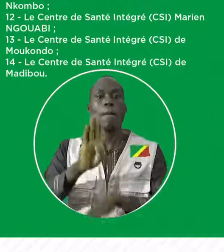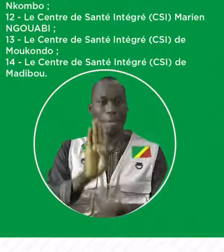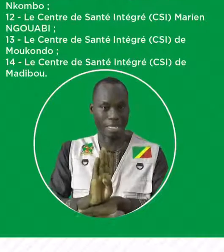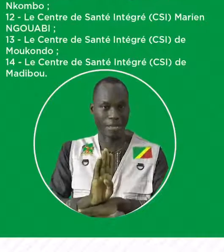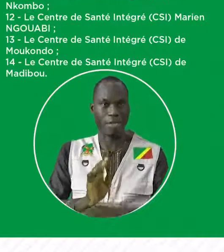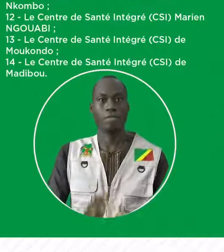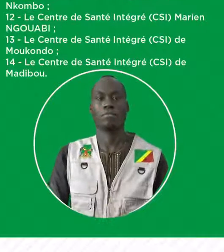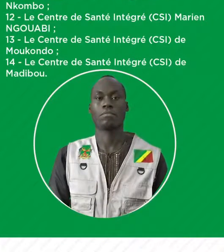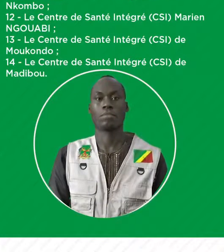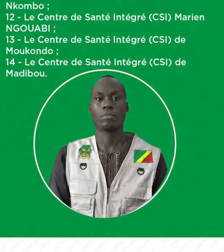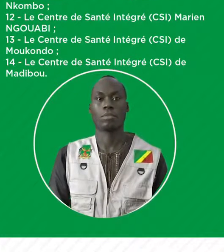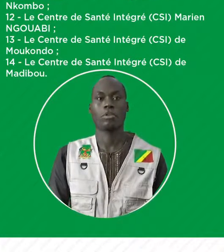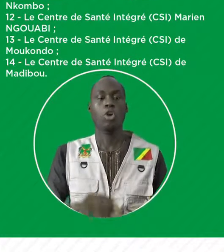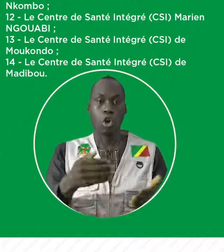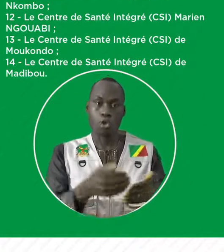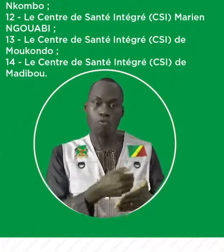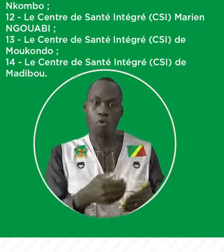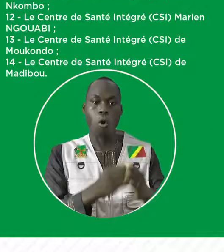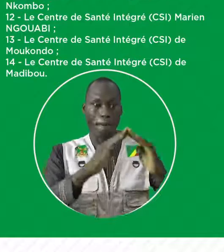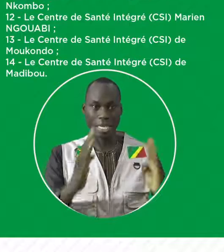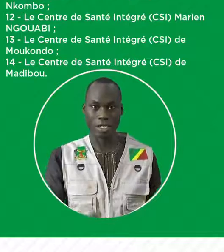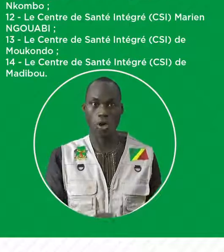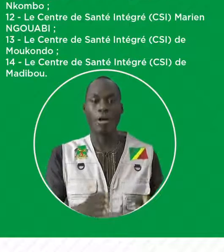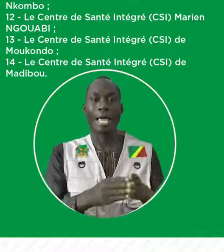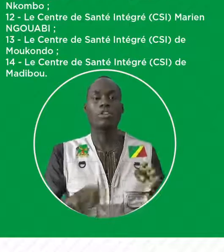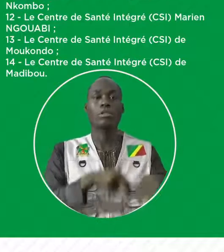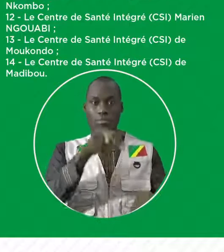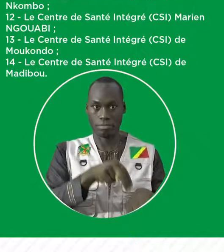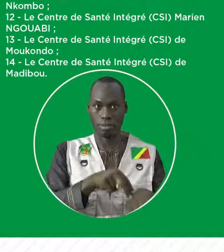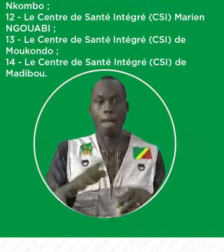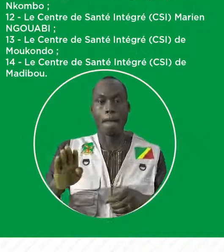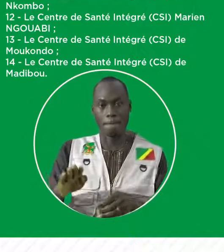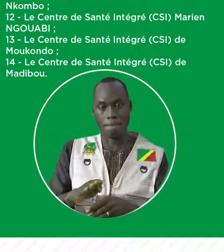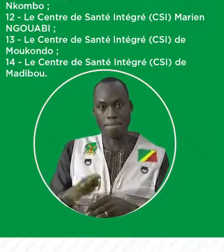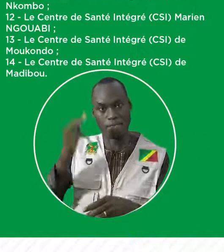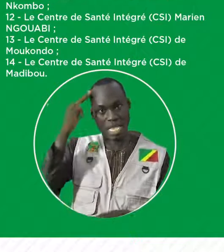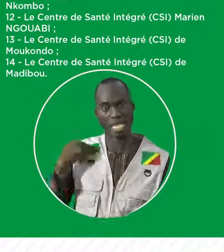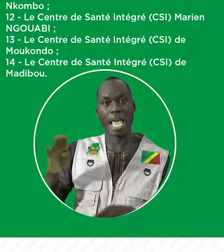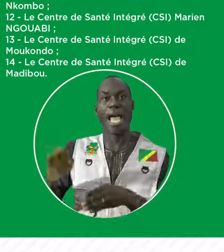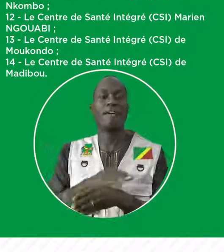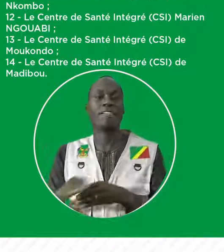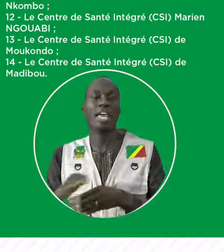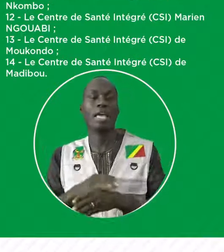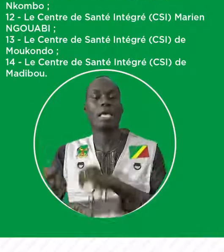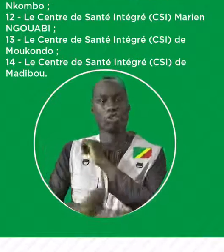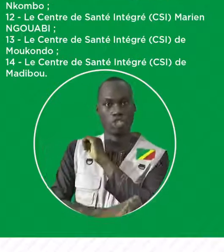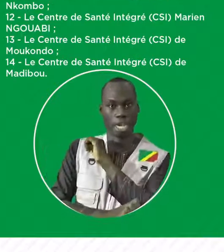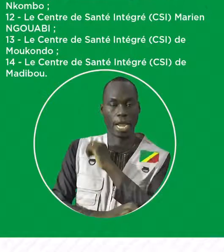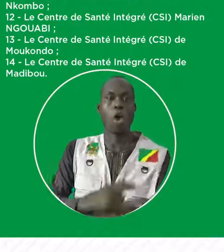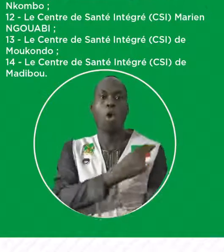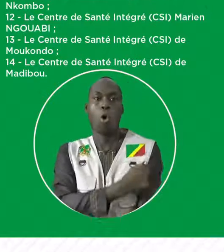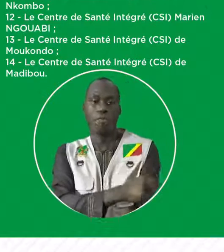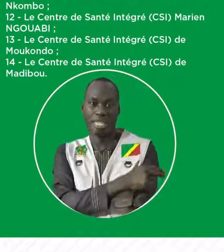Brazzaville, le siège du nouveau Parlement, le ministère des Affaires étrangères, le centre hospitalier